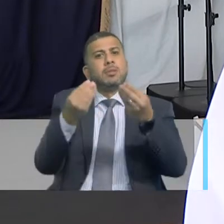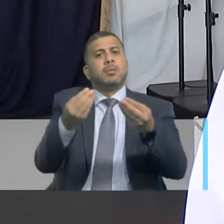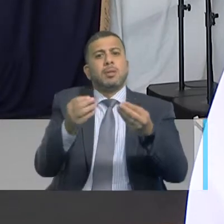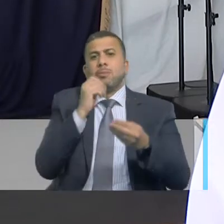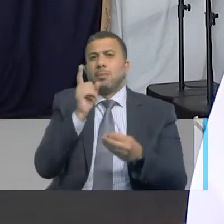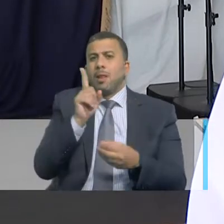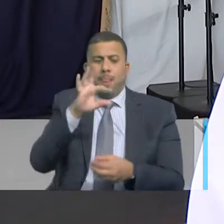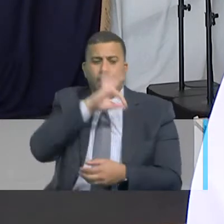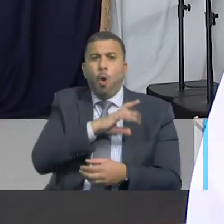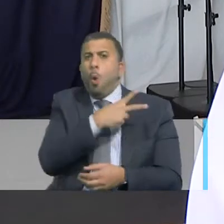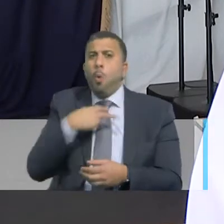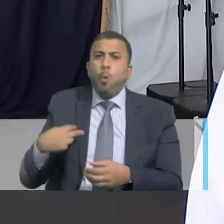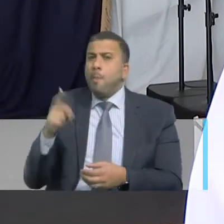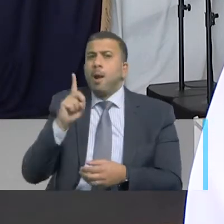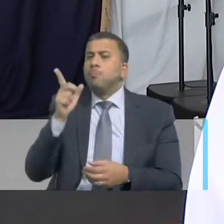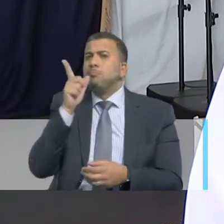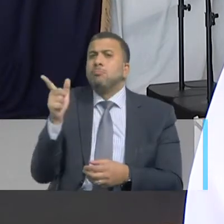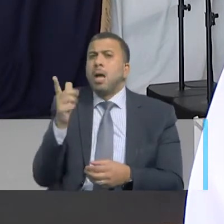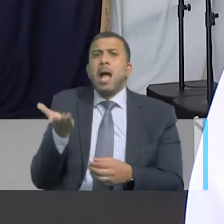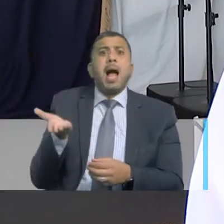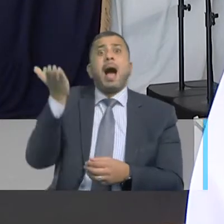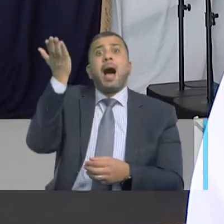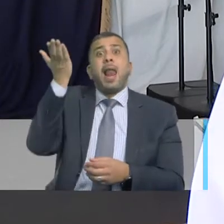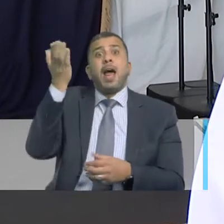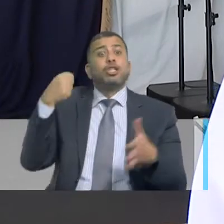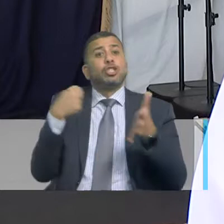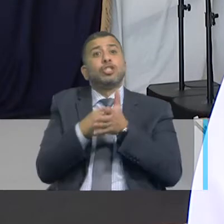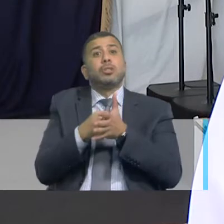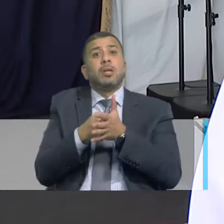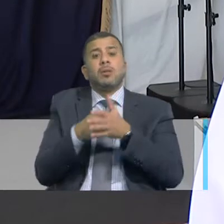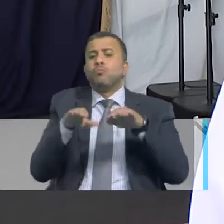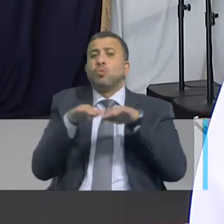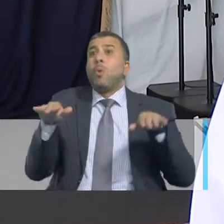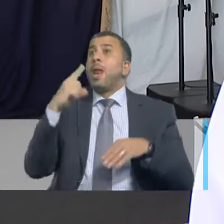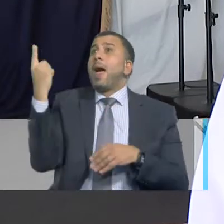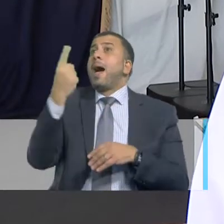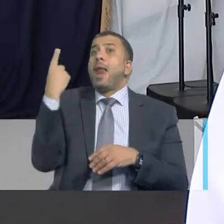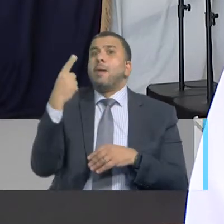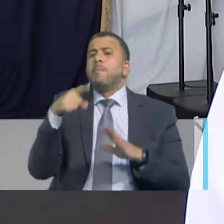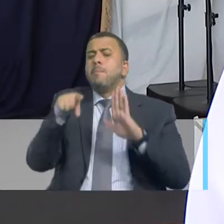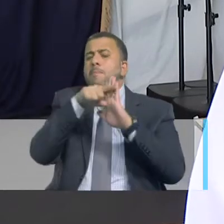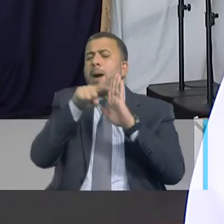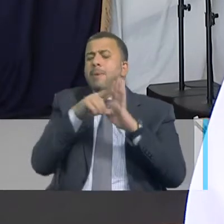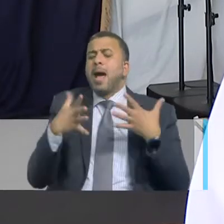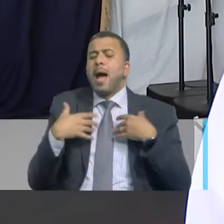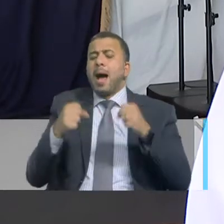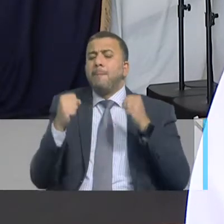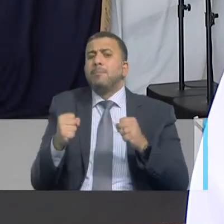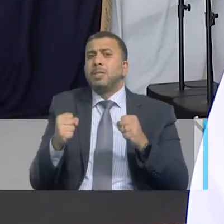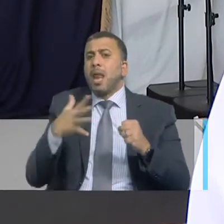غير ربحية وغير حكومية، تعتبر أعلى شهادة على مستوى العالم في معايير الأمن والسلامة